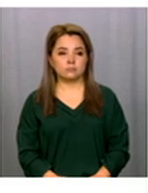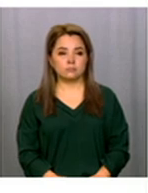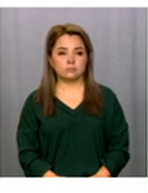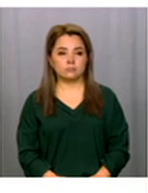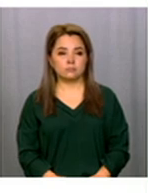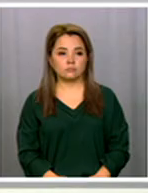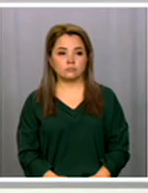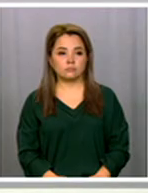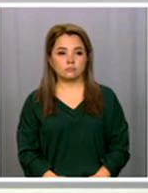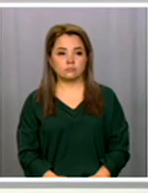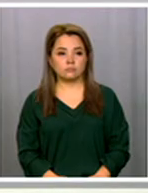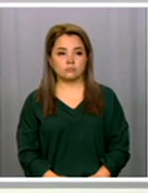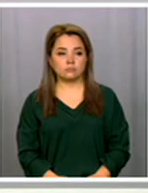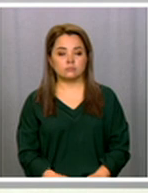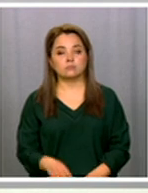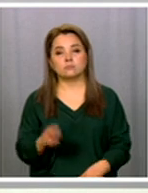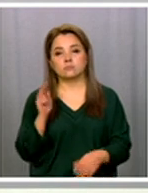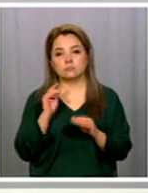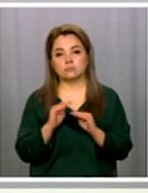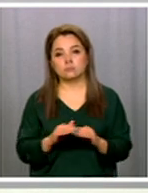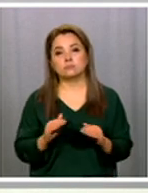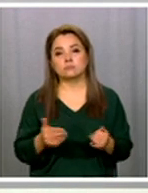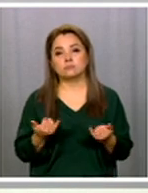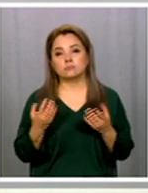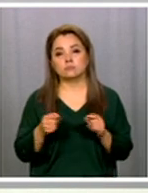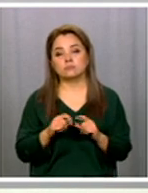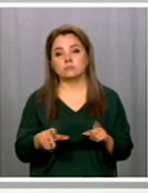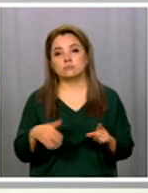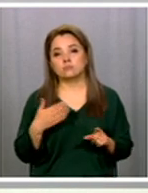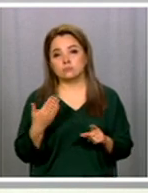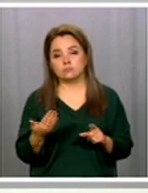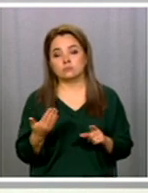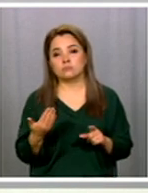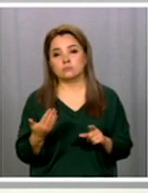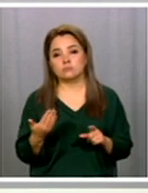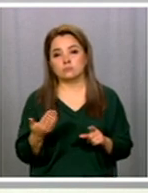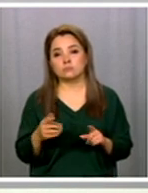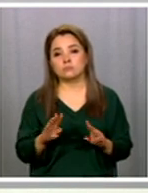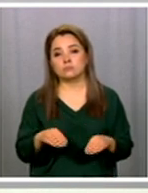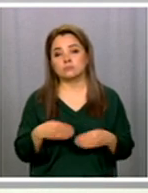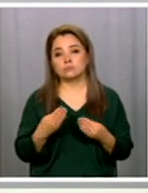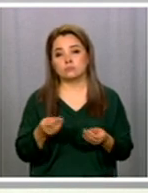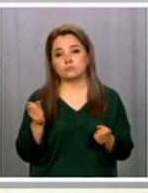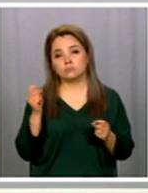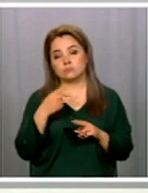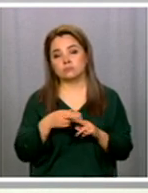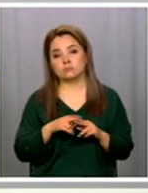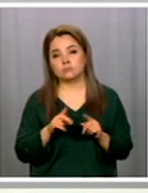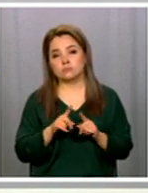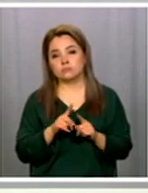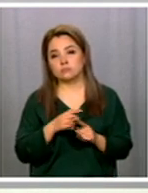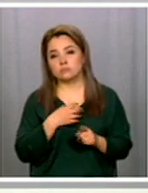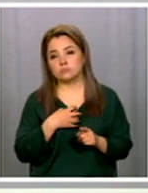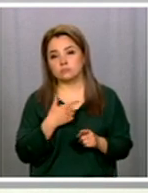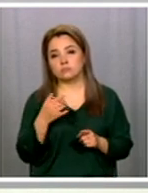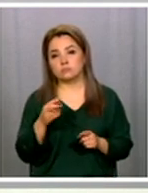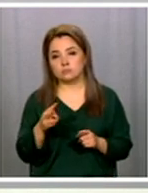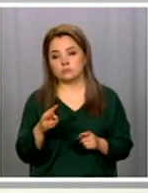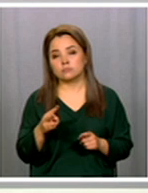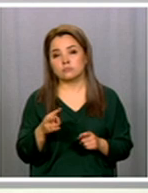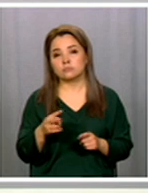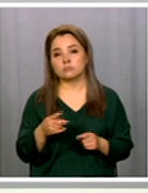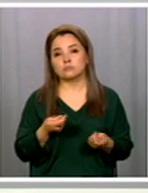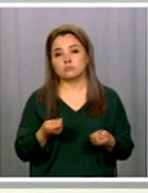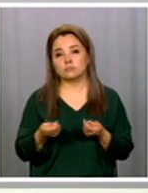деп атаймыз. Оқушылар, бүгінгі сабақта сіздер белгілерді анықтаудағы гендердің